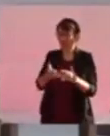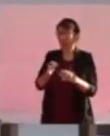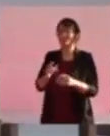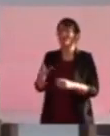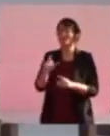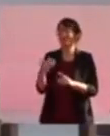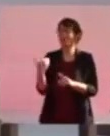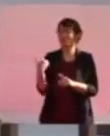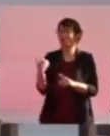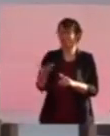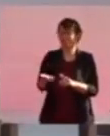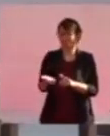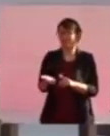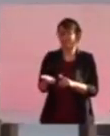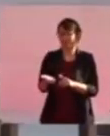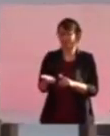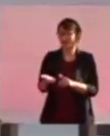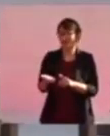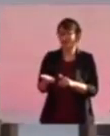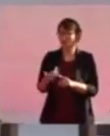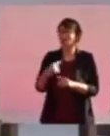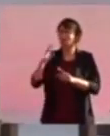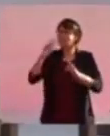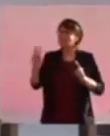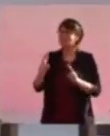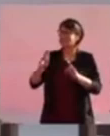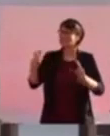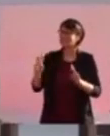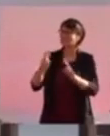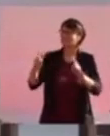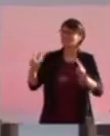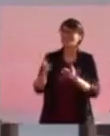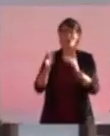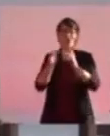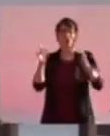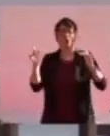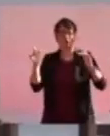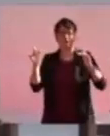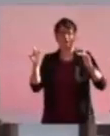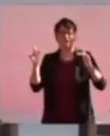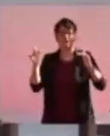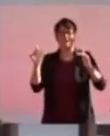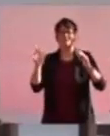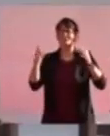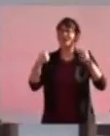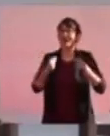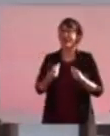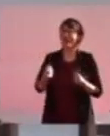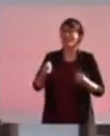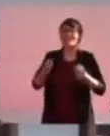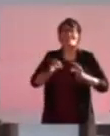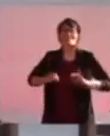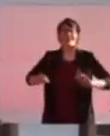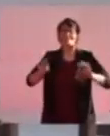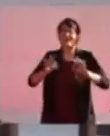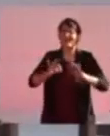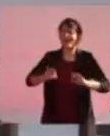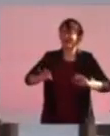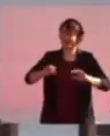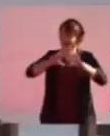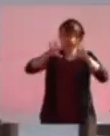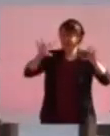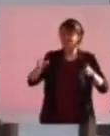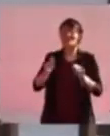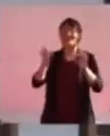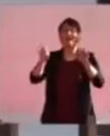da altrettanti incontri digitali che hanno preparato il nostro terreno ecco questi tre incontri cioè li